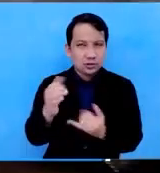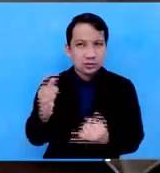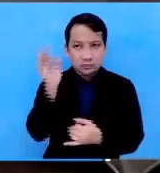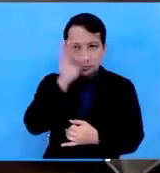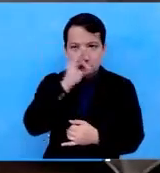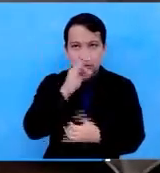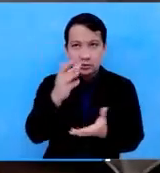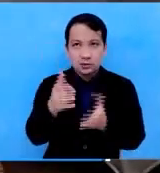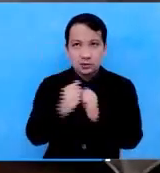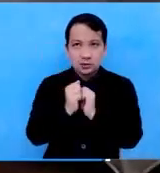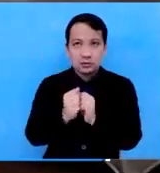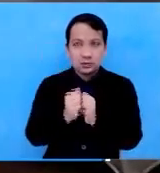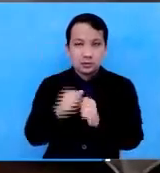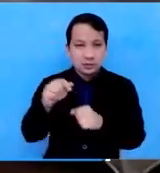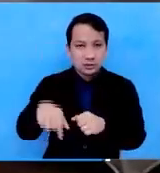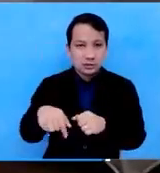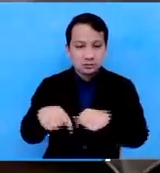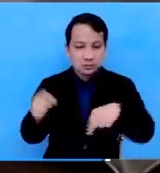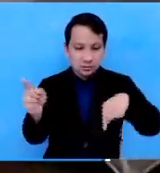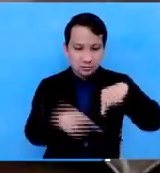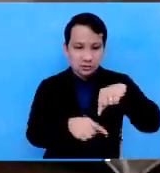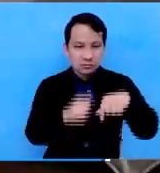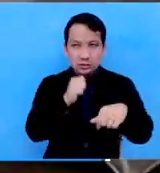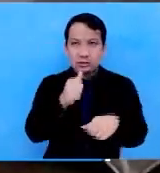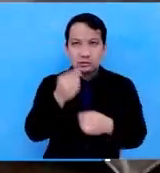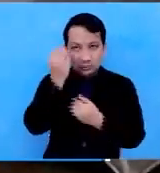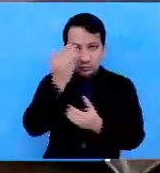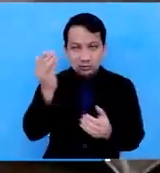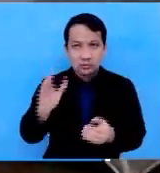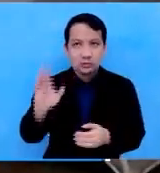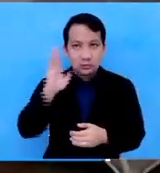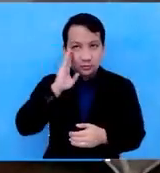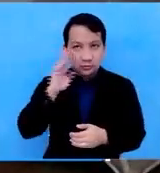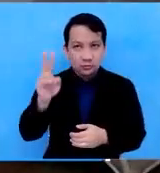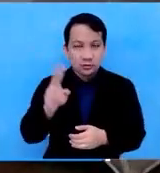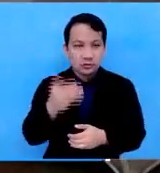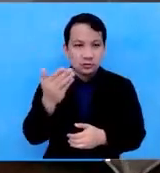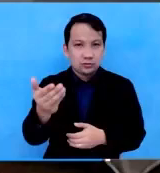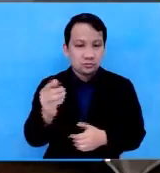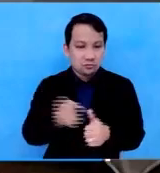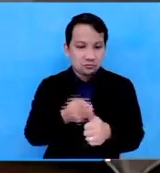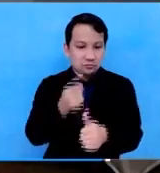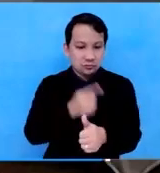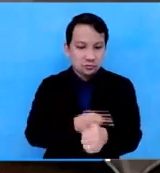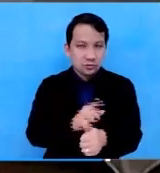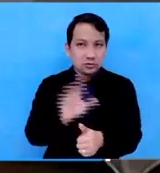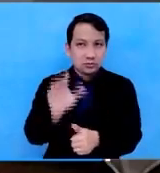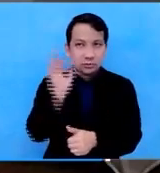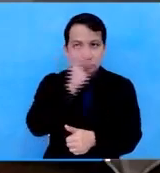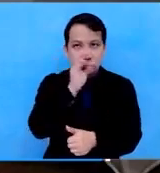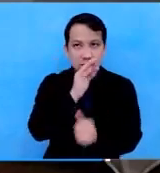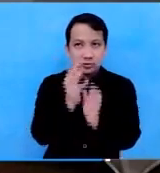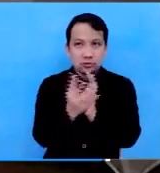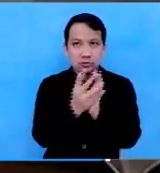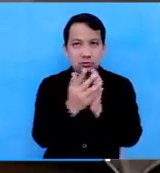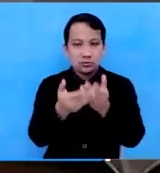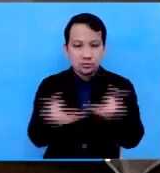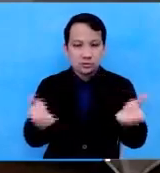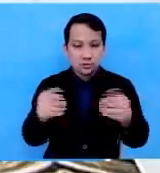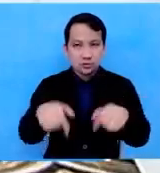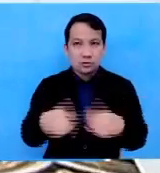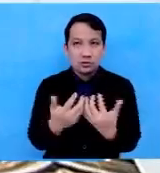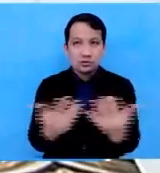sa death row, hindi ito nabanggit ni Pangulong Bongbong Marcos sa kanyang unang pagharap sa Filipino community dito sa